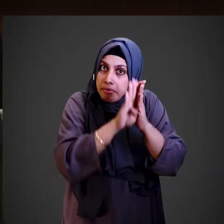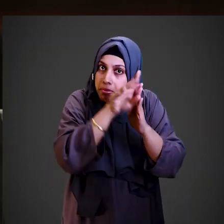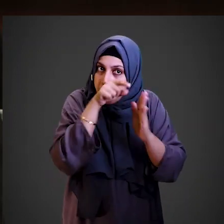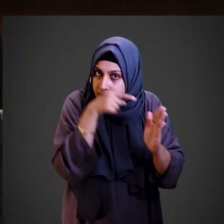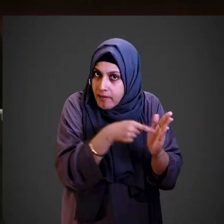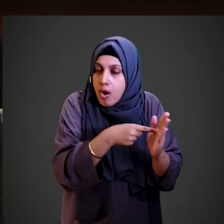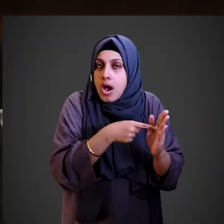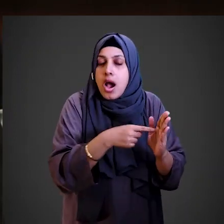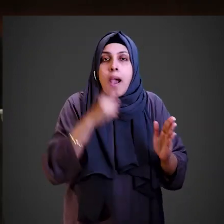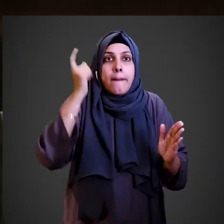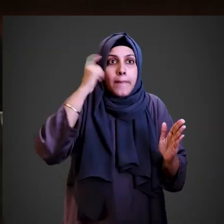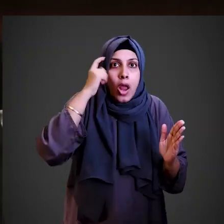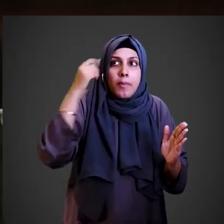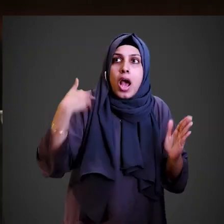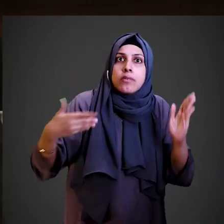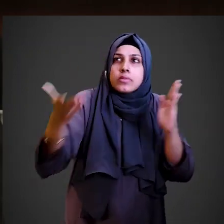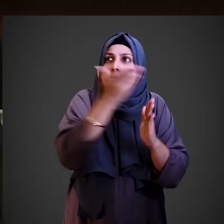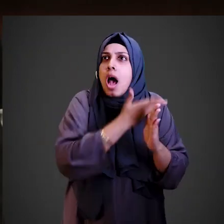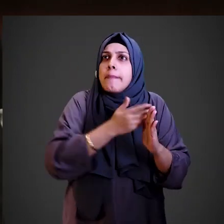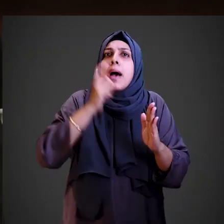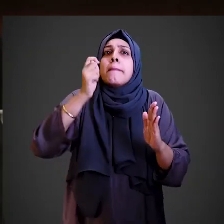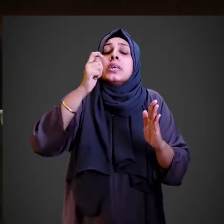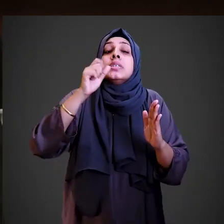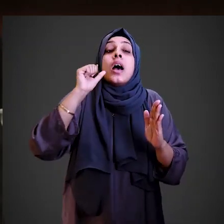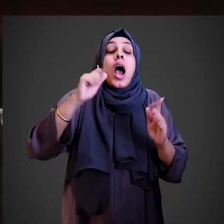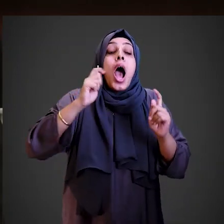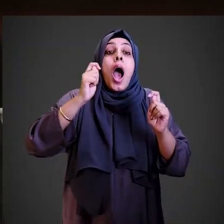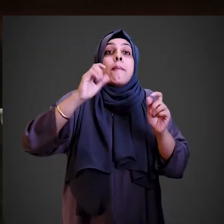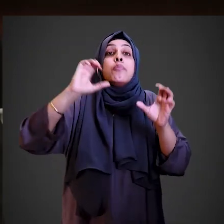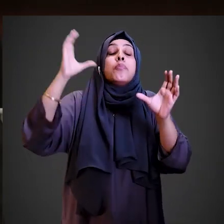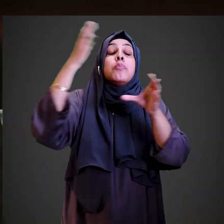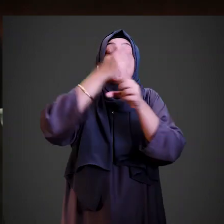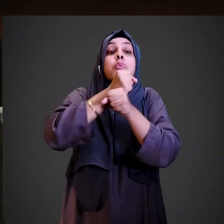جو جتنی ہماری قومی طور پر جو انکم ہے